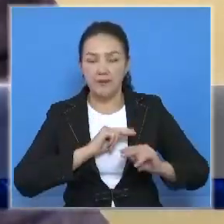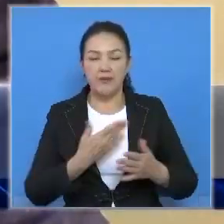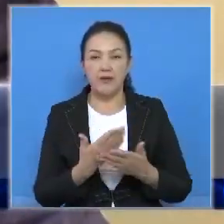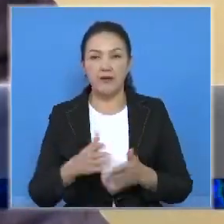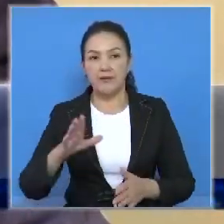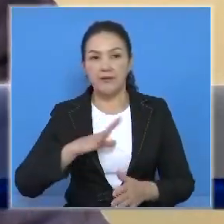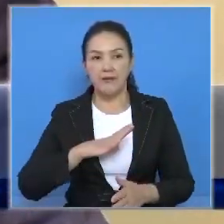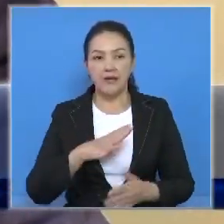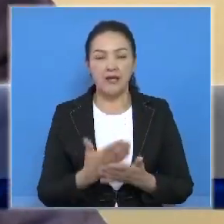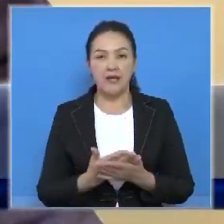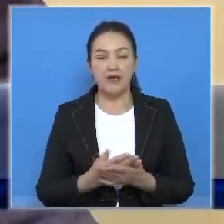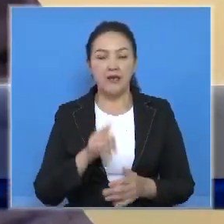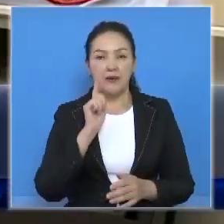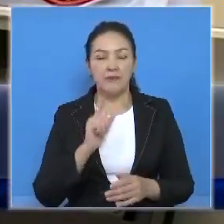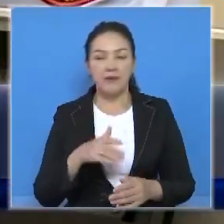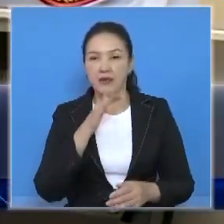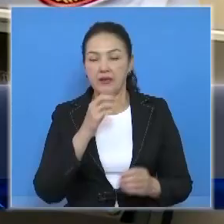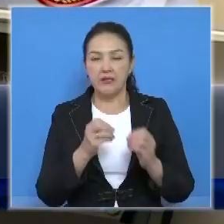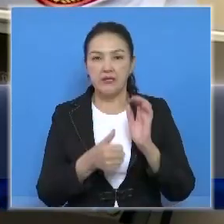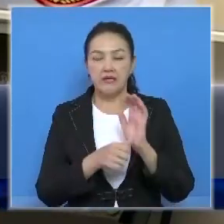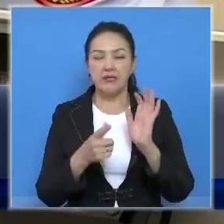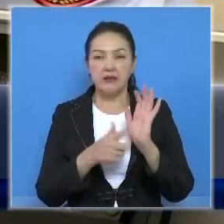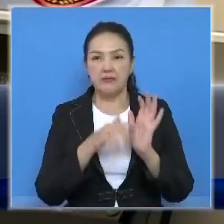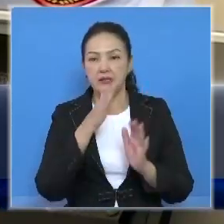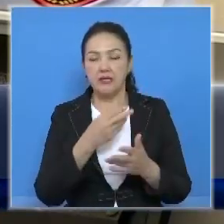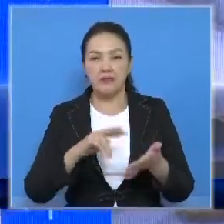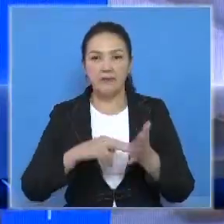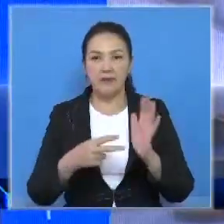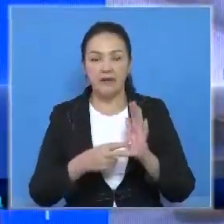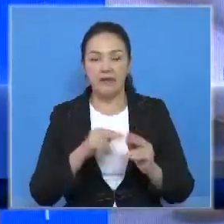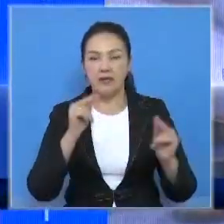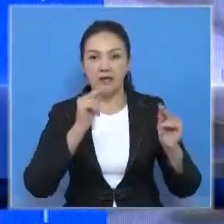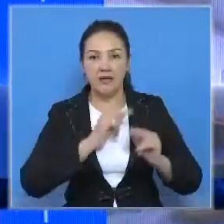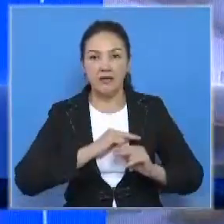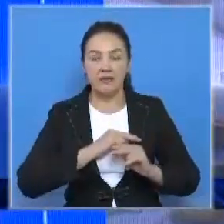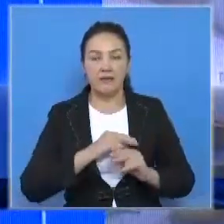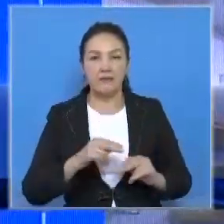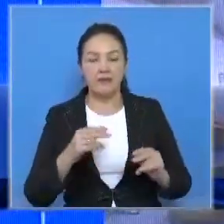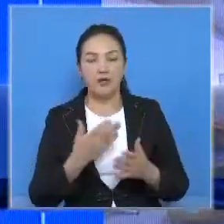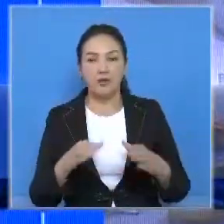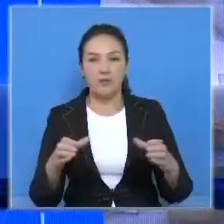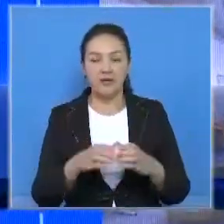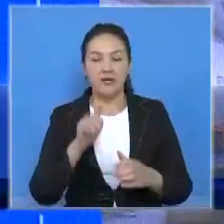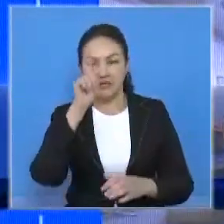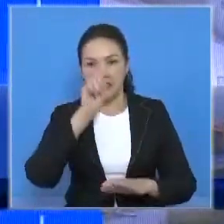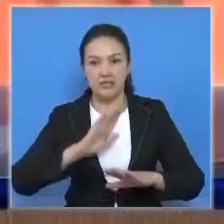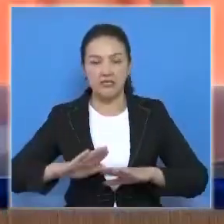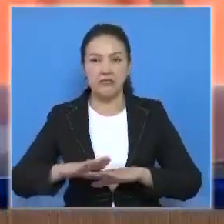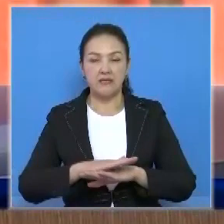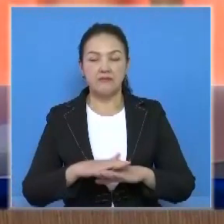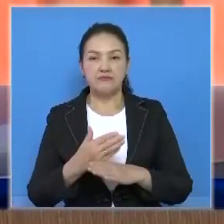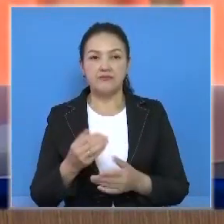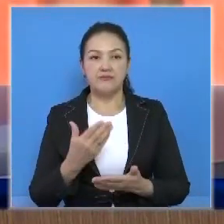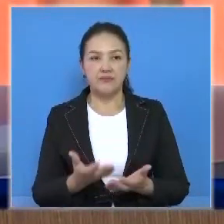сотни состоящих на учете несовершеннолетних в возрасте 16-17 лет планируется обеспечить работой трудовых отрядов ЖСЛЕЛ. Кроме того, молодежь